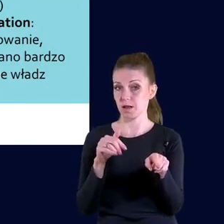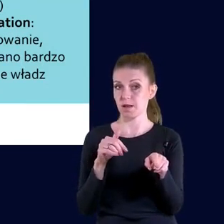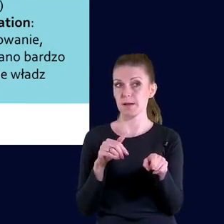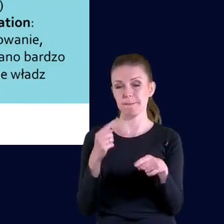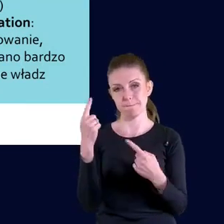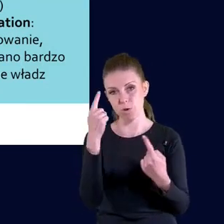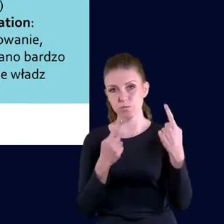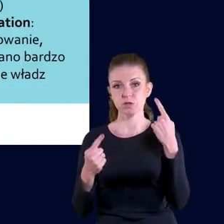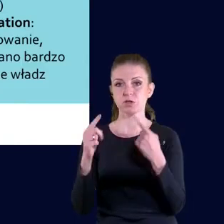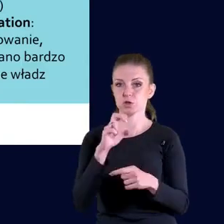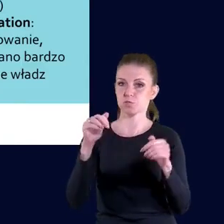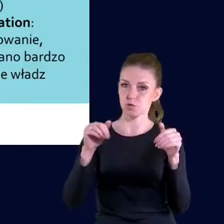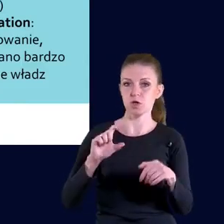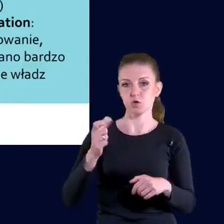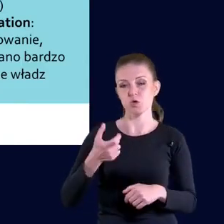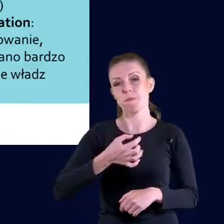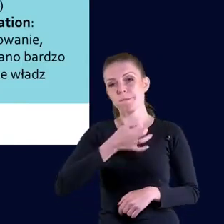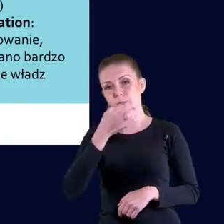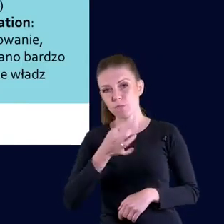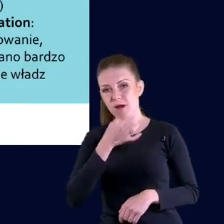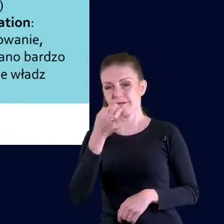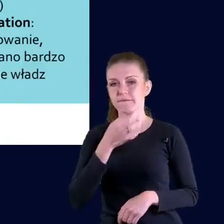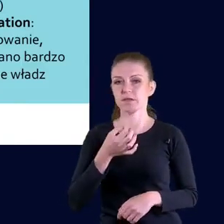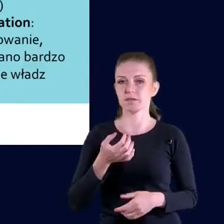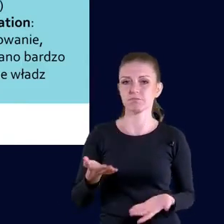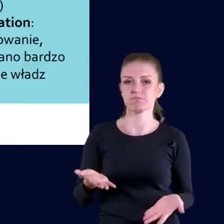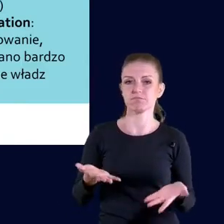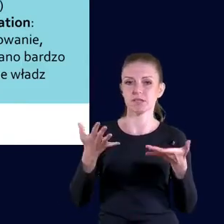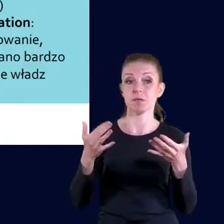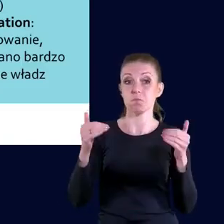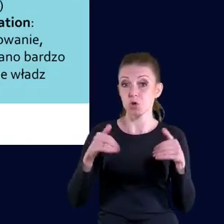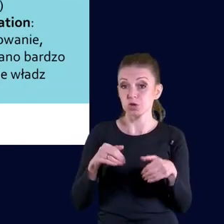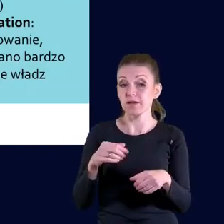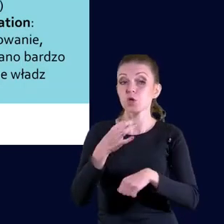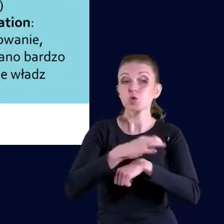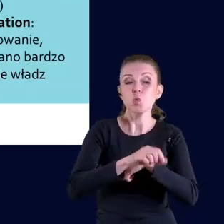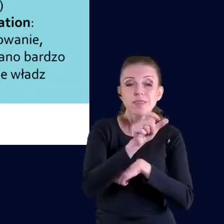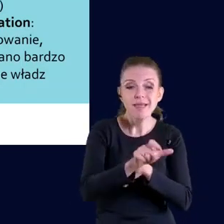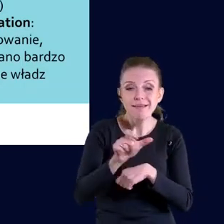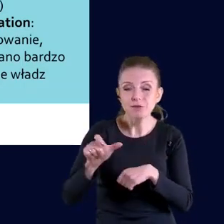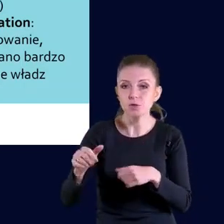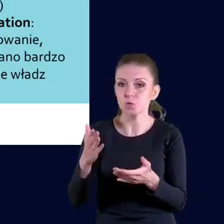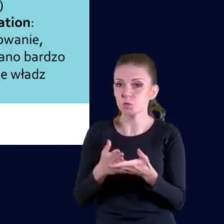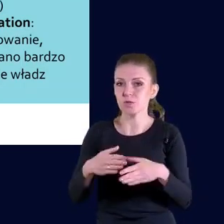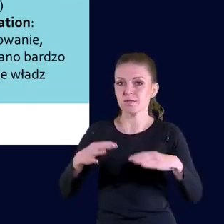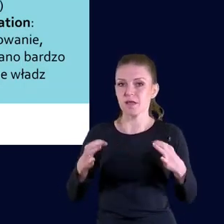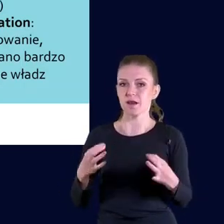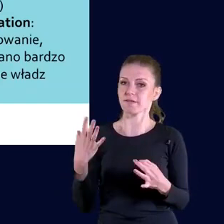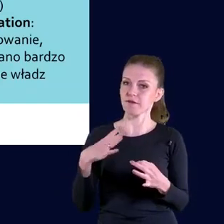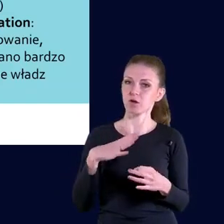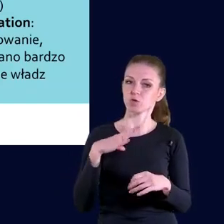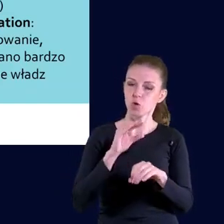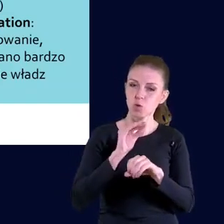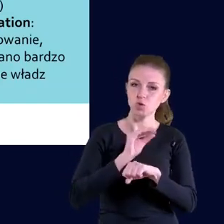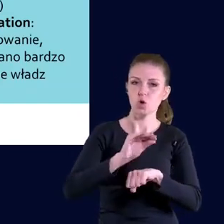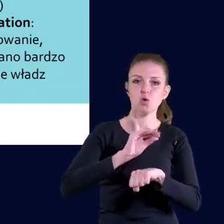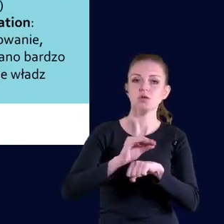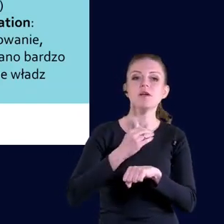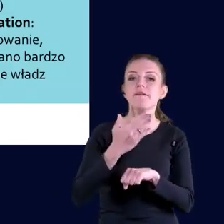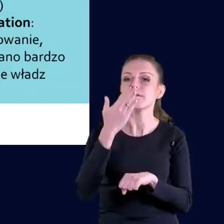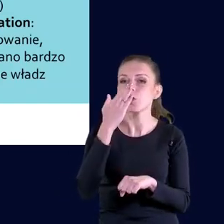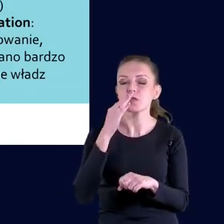się czy nie należałoby zacząć szkolić studentów z obszarów otwartej nauki